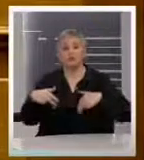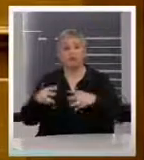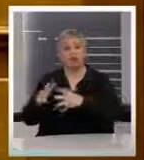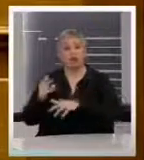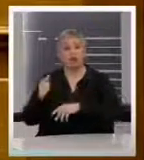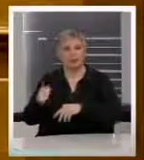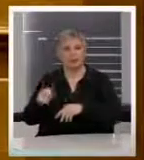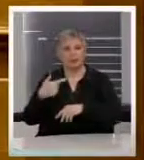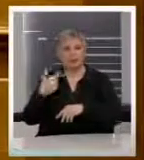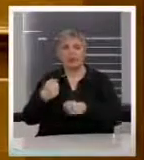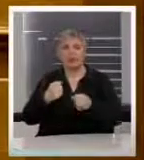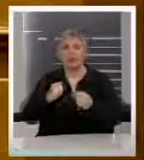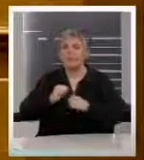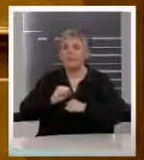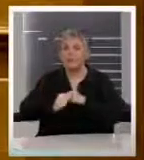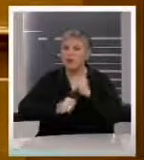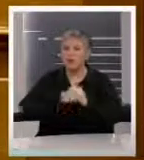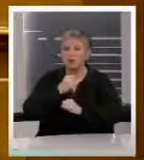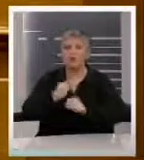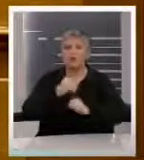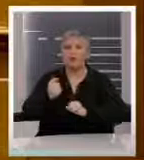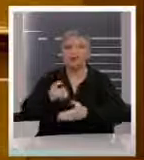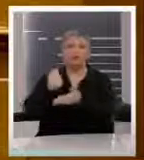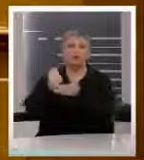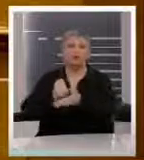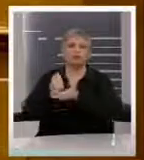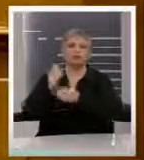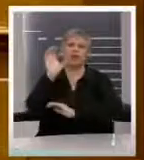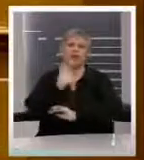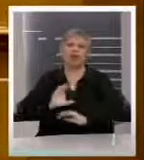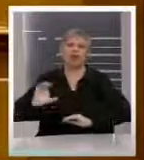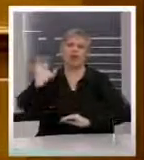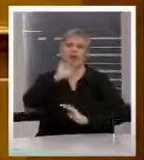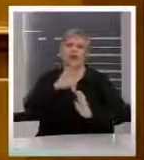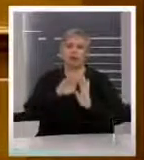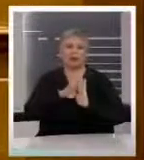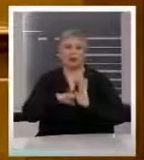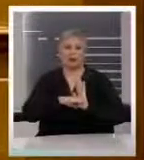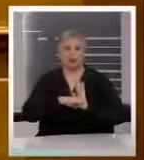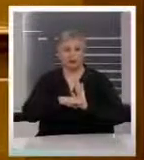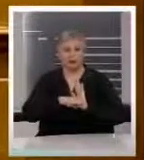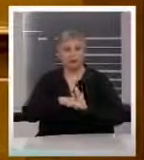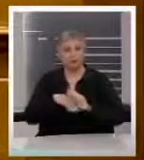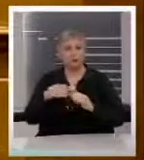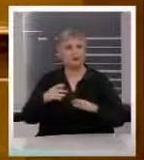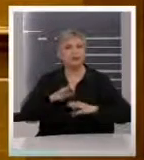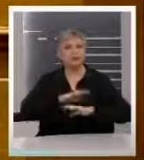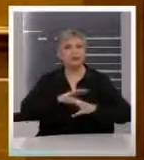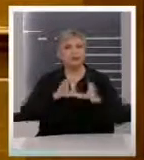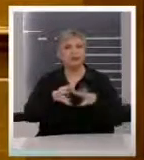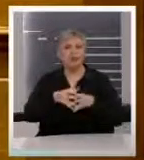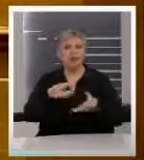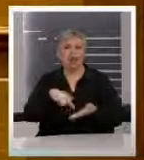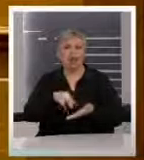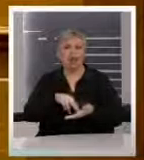προσπάθεια άντλησης σχετικής ευρωπαϊκής χρηματοδότησης. Για τον κοινωνικό δε ρόλο και την προσφορά των ενόπλων δυνάμεων δεν χρειάζεται να